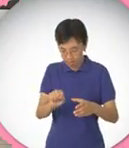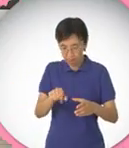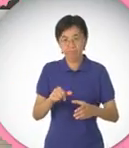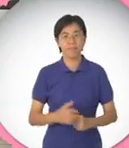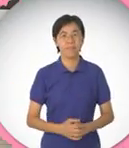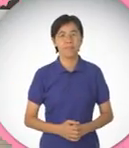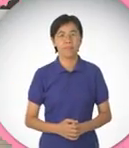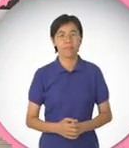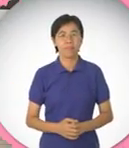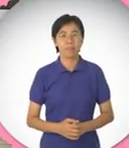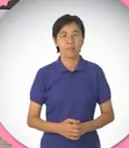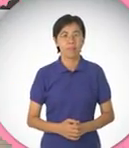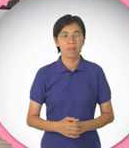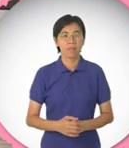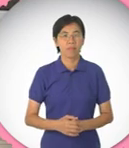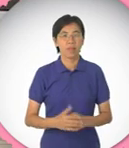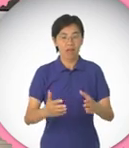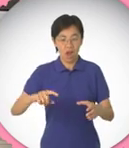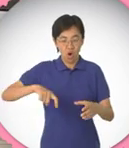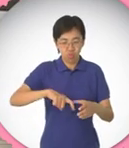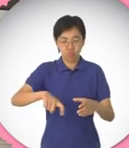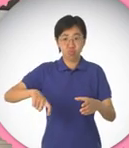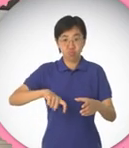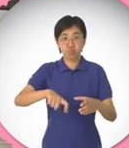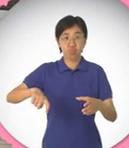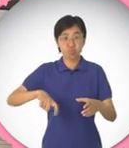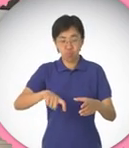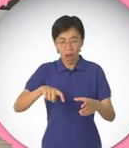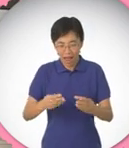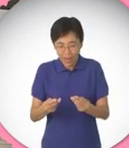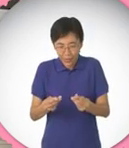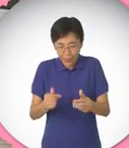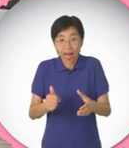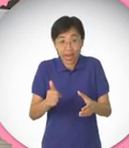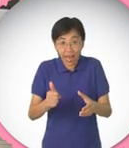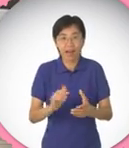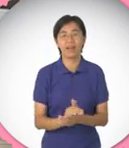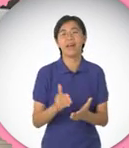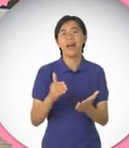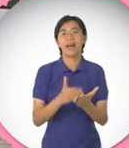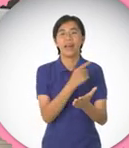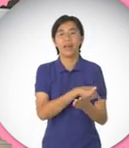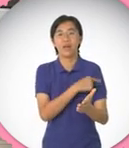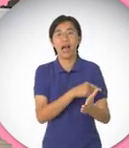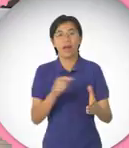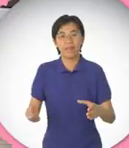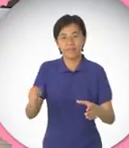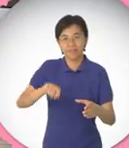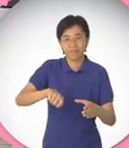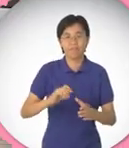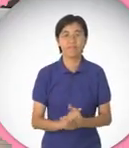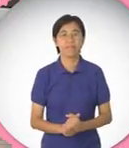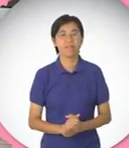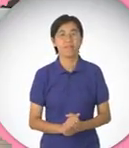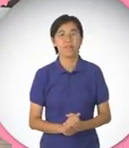อันนี้เริ่มเนียน พอเขาเริ่มจับเป็นก้อนแล้วเนียนขึ้นนิดนึงคราวนี้เราใส่เนยได้ละรบกวนขอพยาน ปิดเครื่องทุกครั้